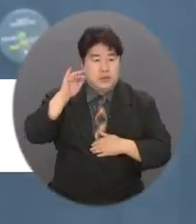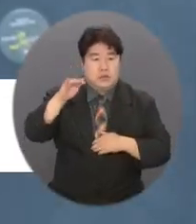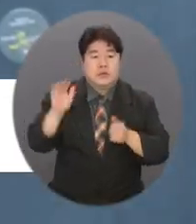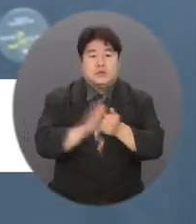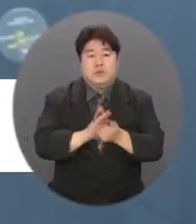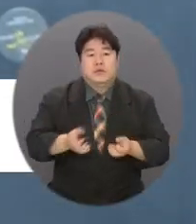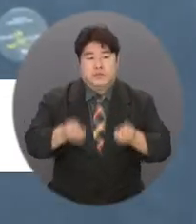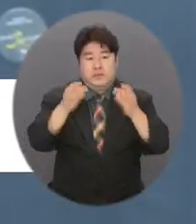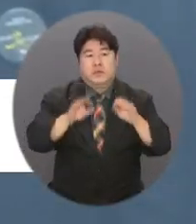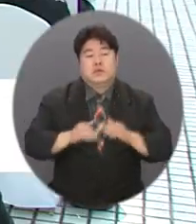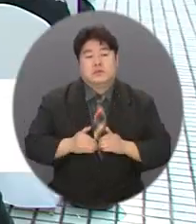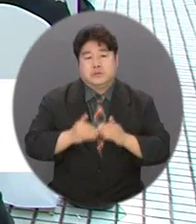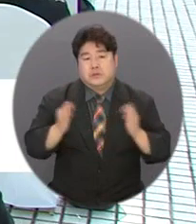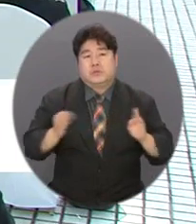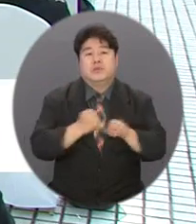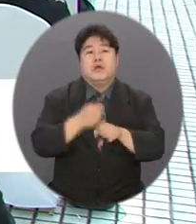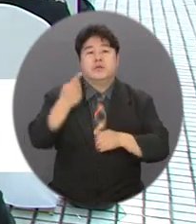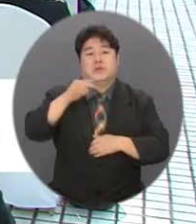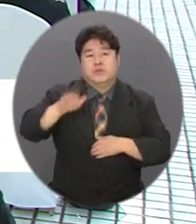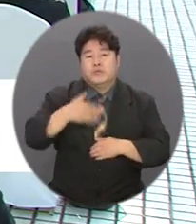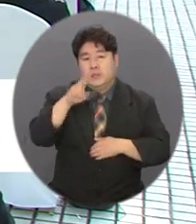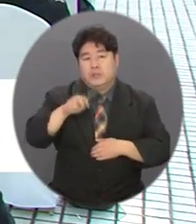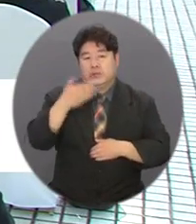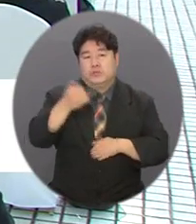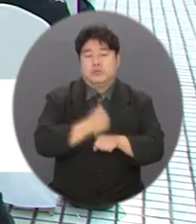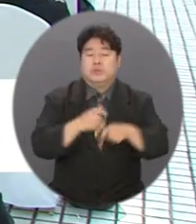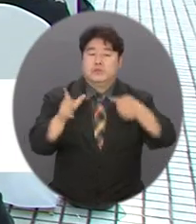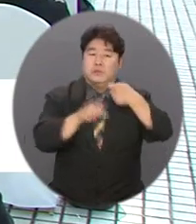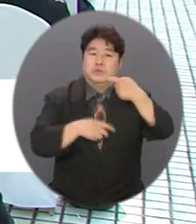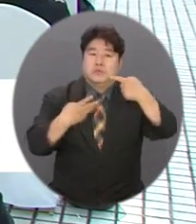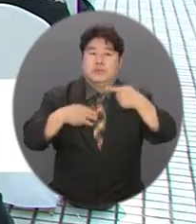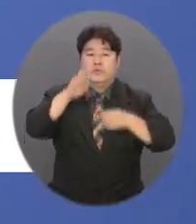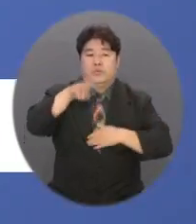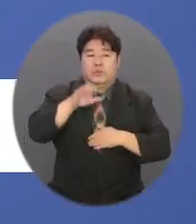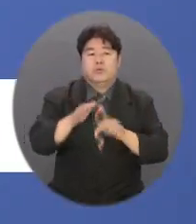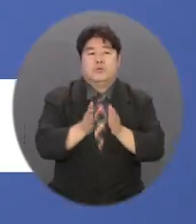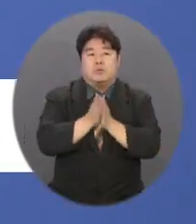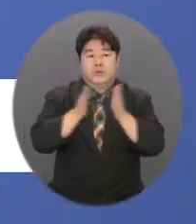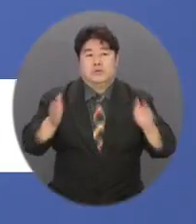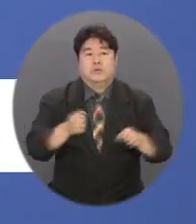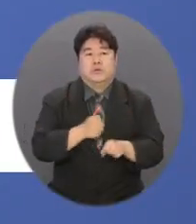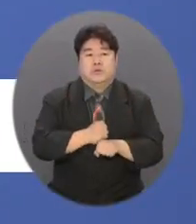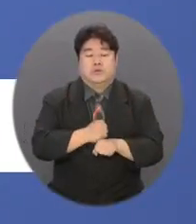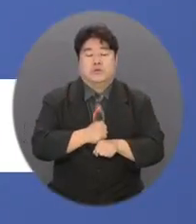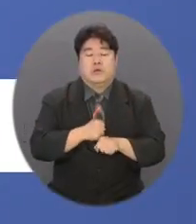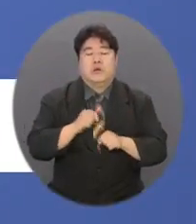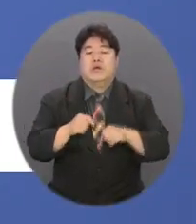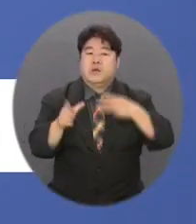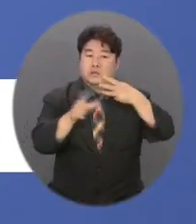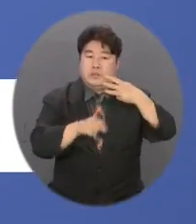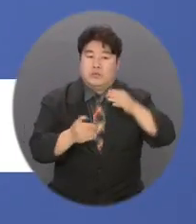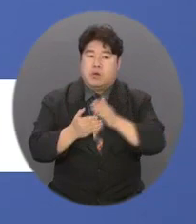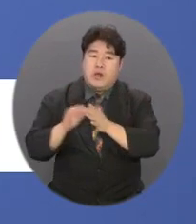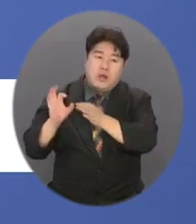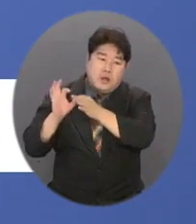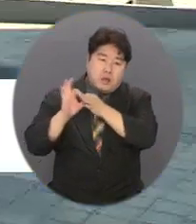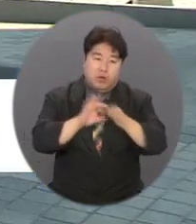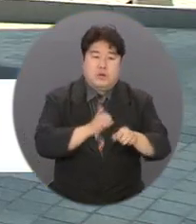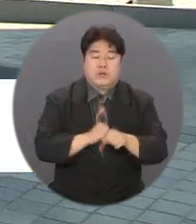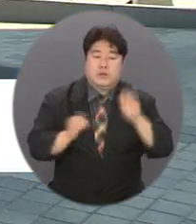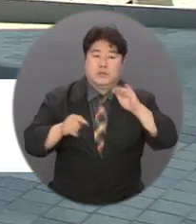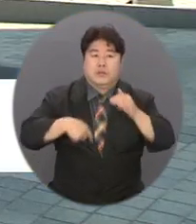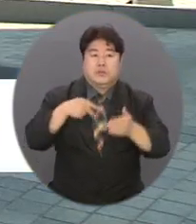진행했습니다 1929년 11월 3일 왕조에서 시작해 믿음의 3월까지 이어진 학생